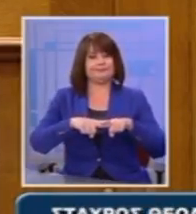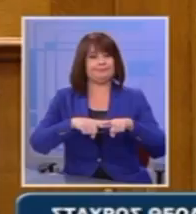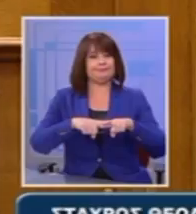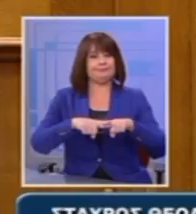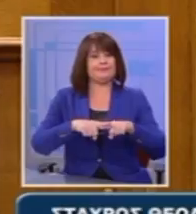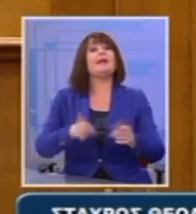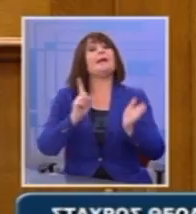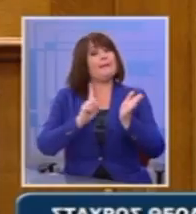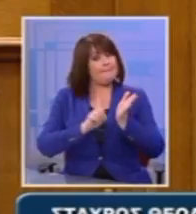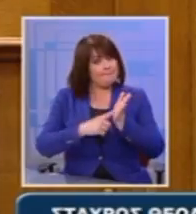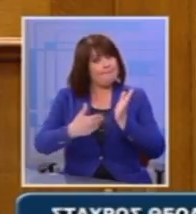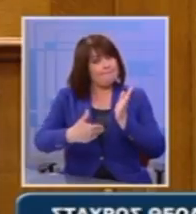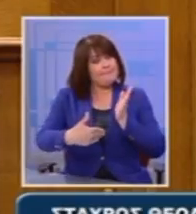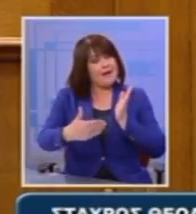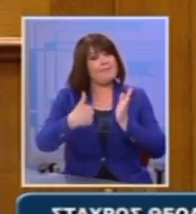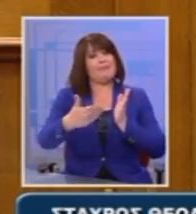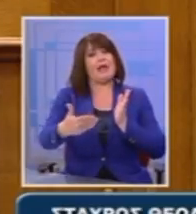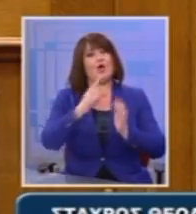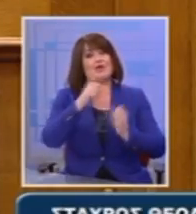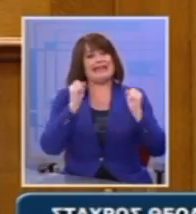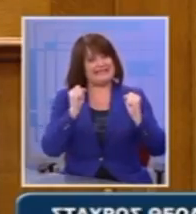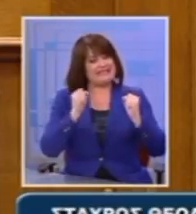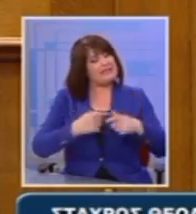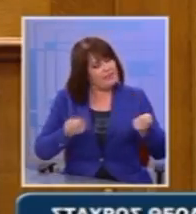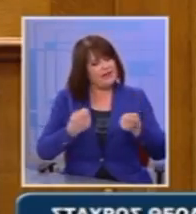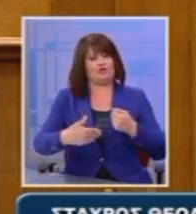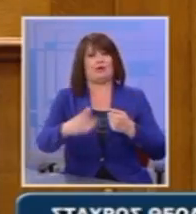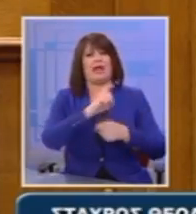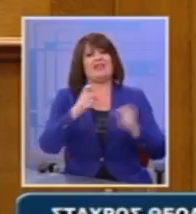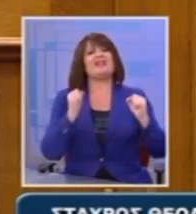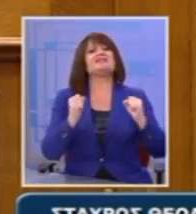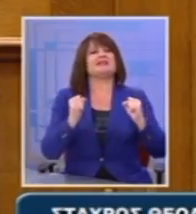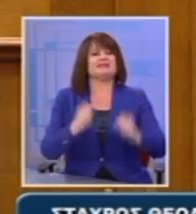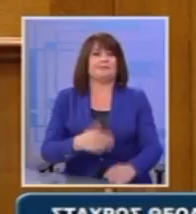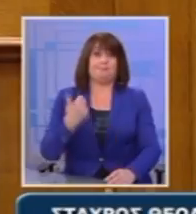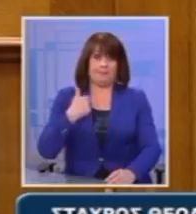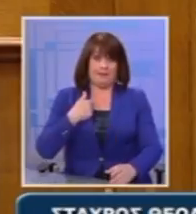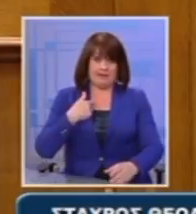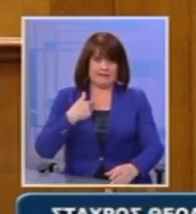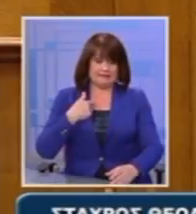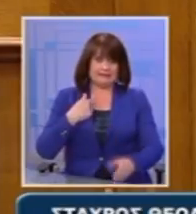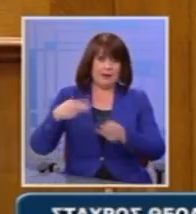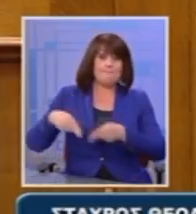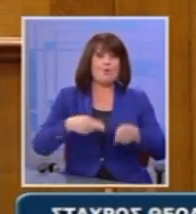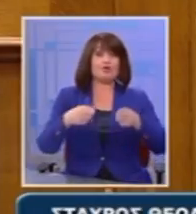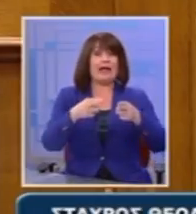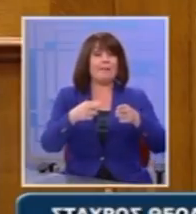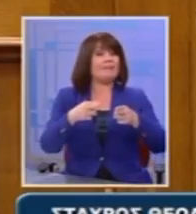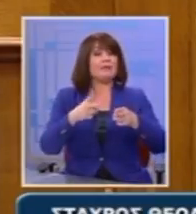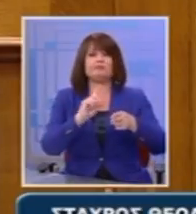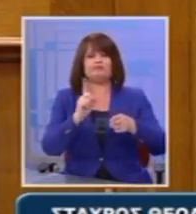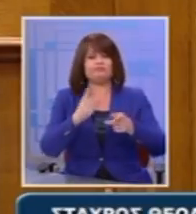προόριστε να ζήσει και θα ζήσει. Το ποτάμι δεν εξουσιοδοτεί.